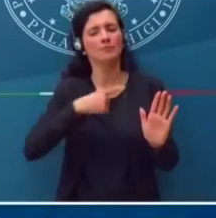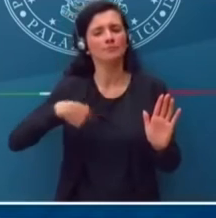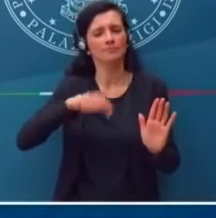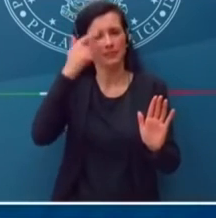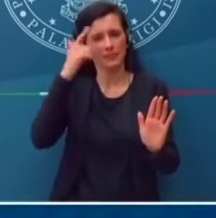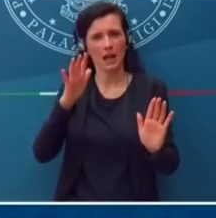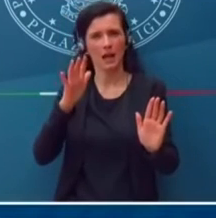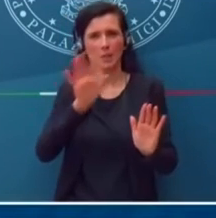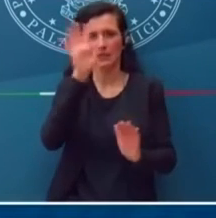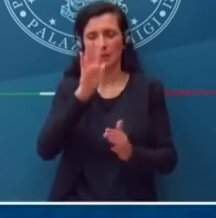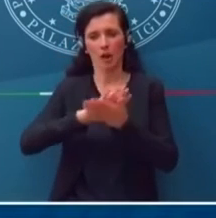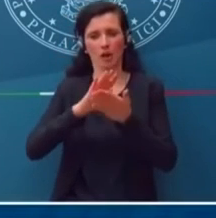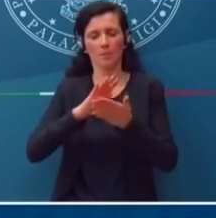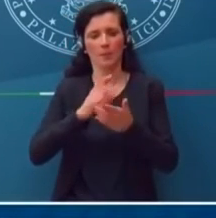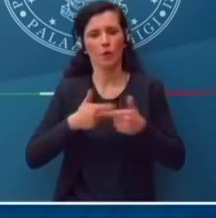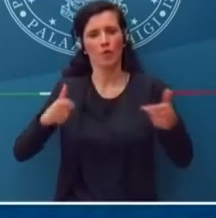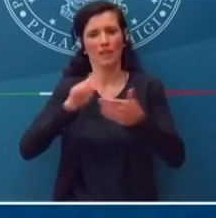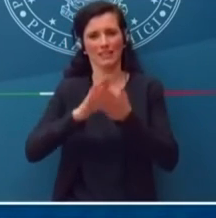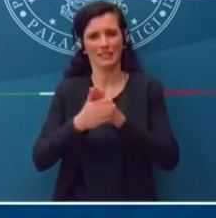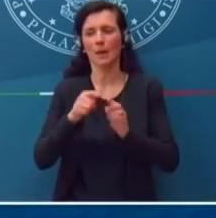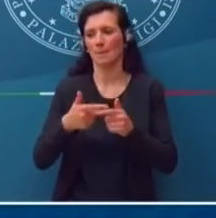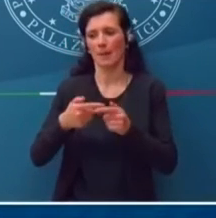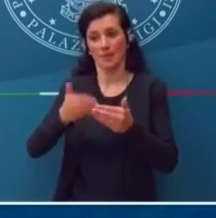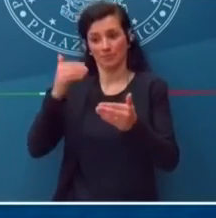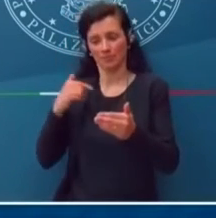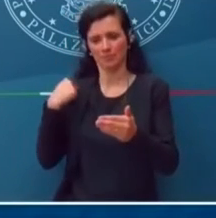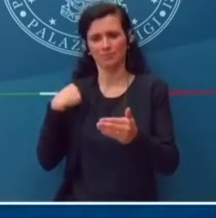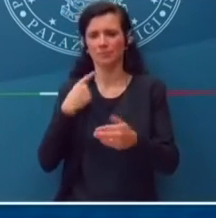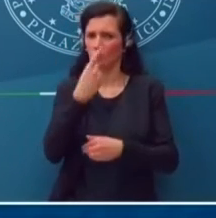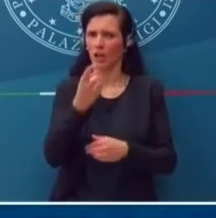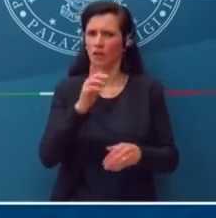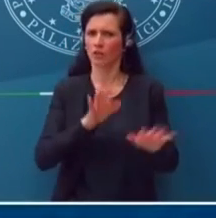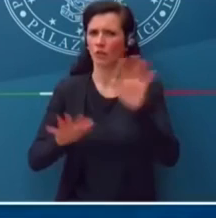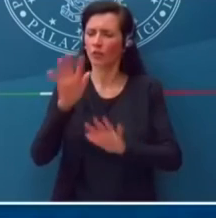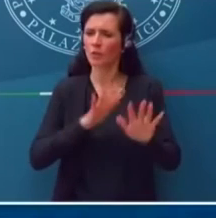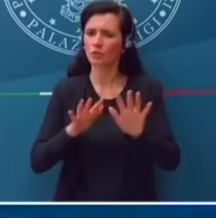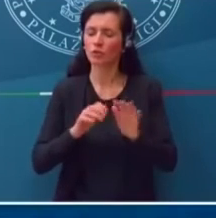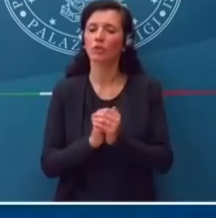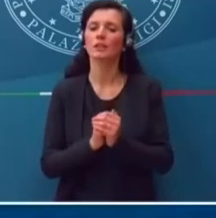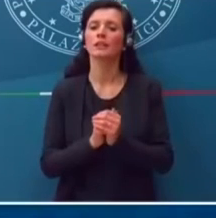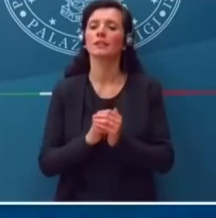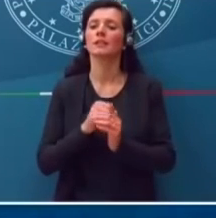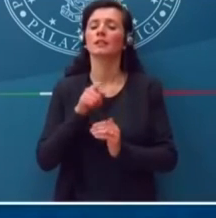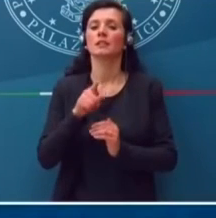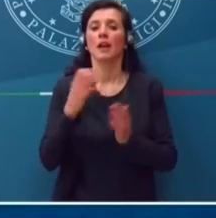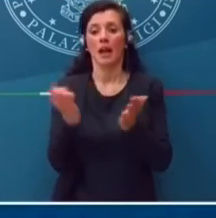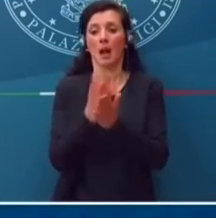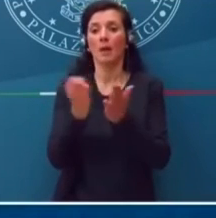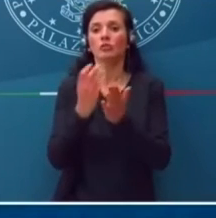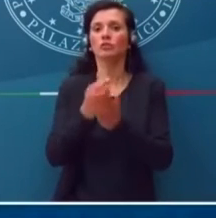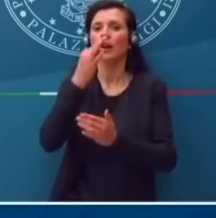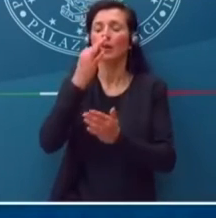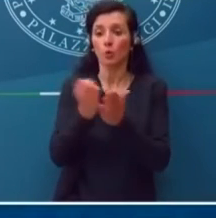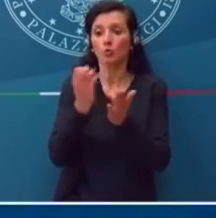pare, l'altra conferenza stampa, almeno quello che ci hanno detto è che le capacità produttive attualmente sono